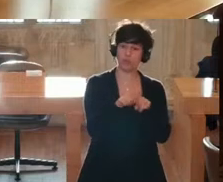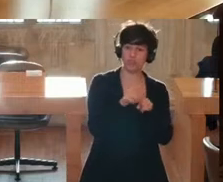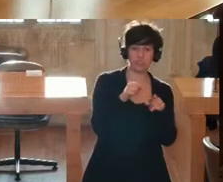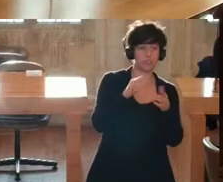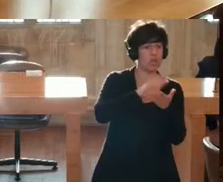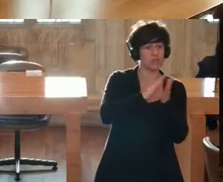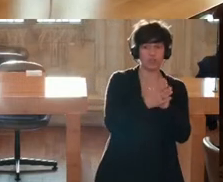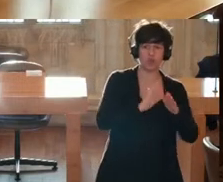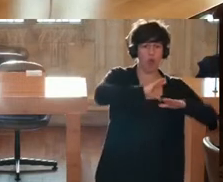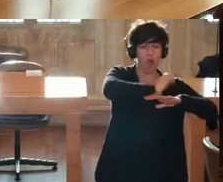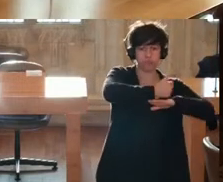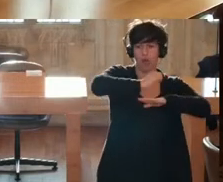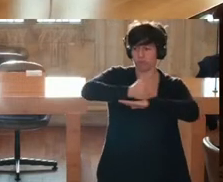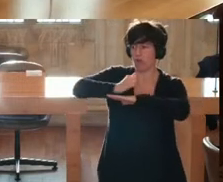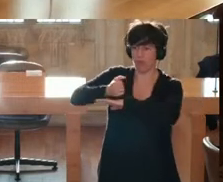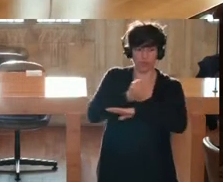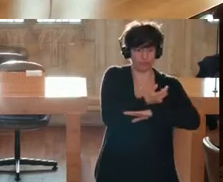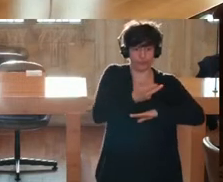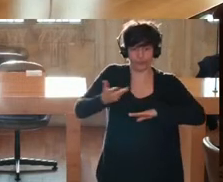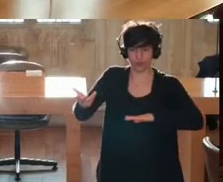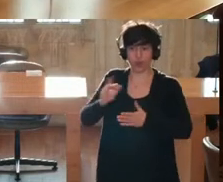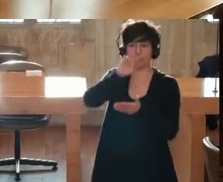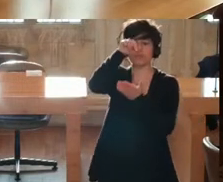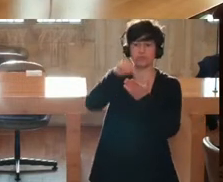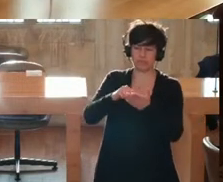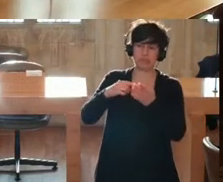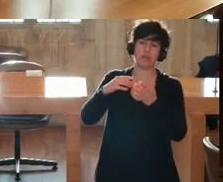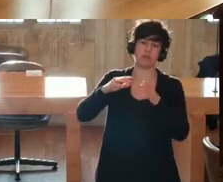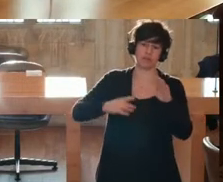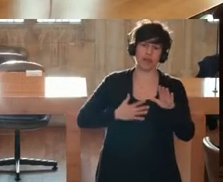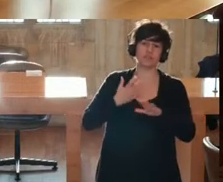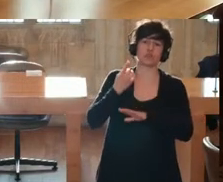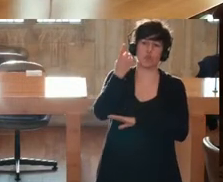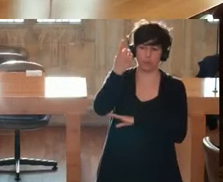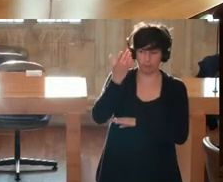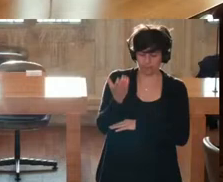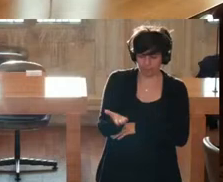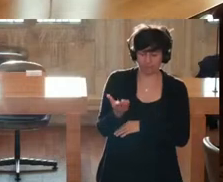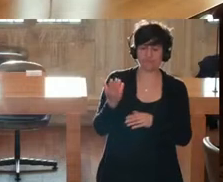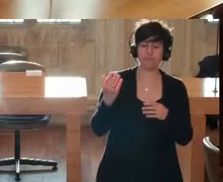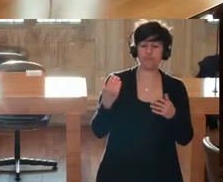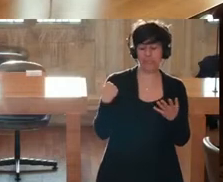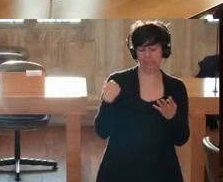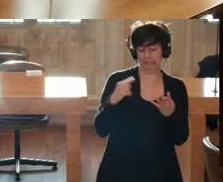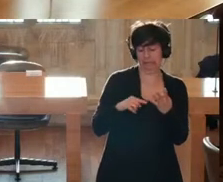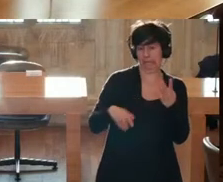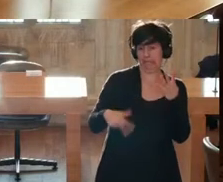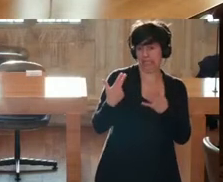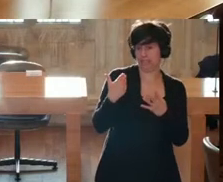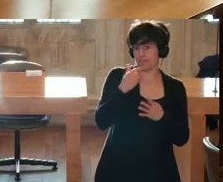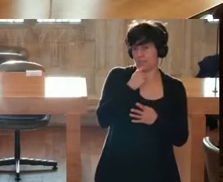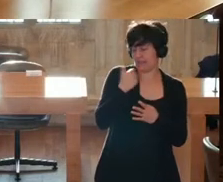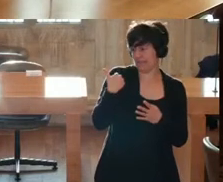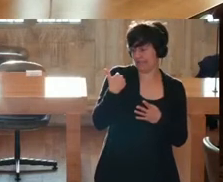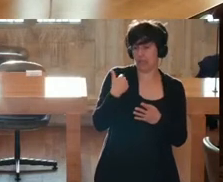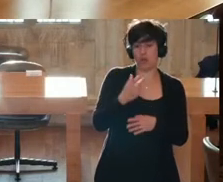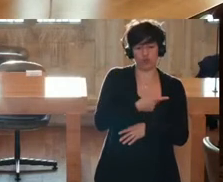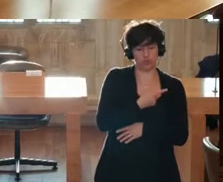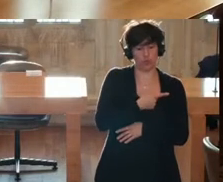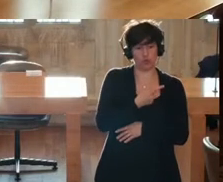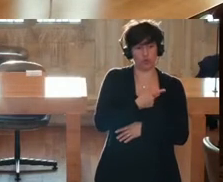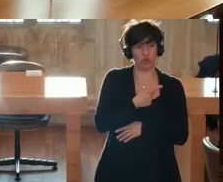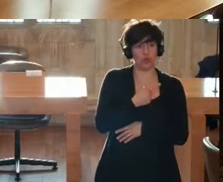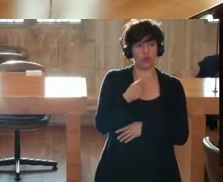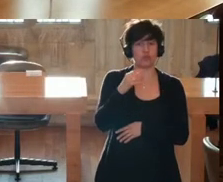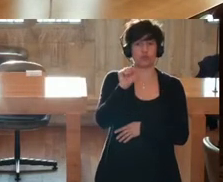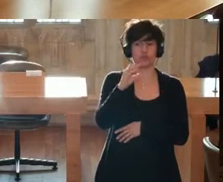associations diverses sur le quartier de la Grâce de Dieu. Tout récemment, le 13 mars dernier, est décédé le docteur Yves Souquière,